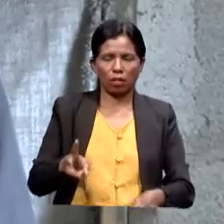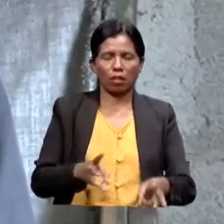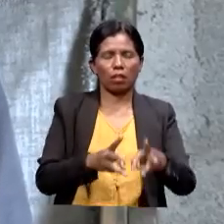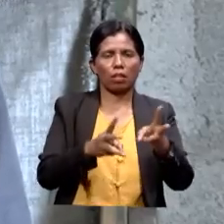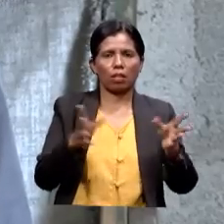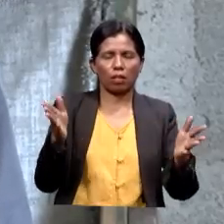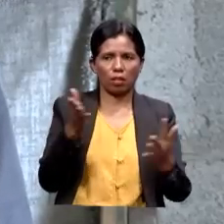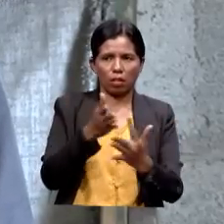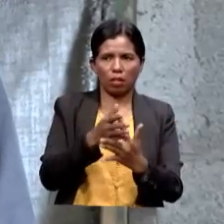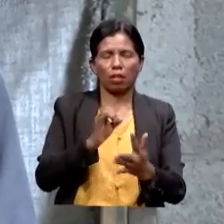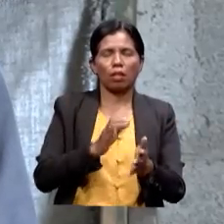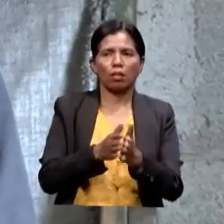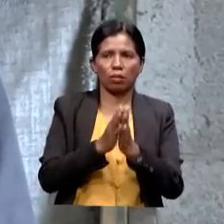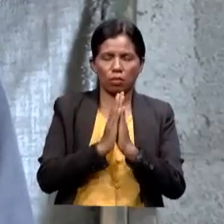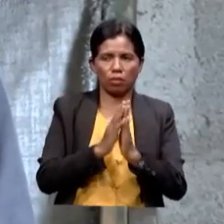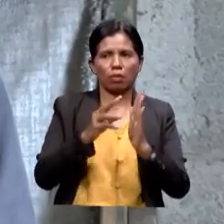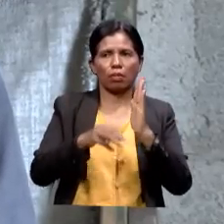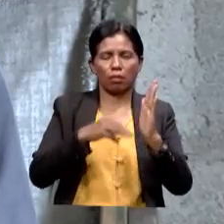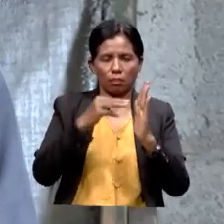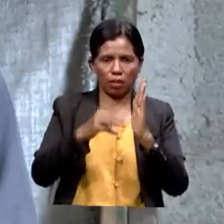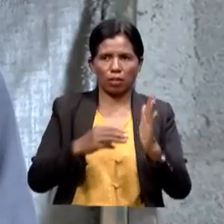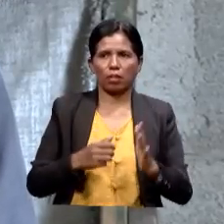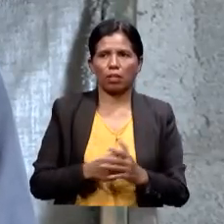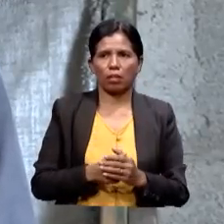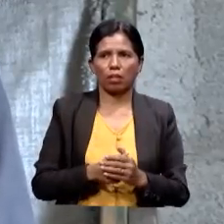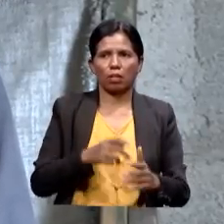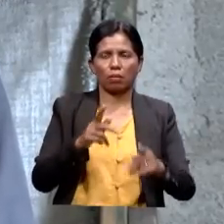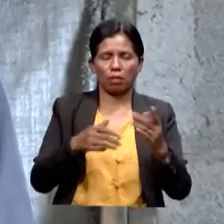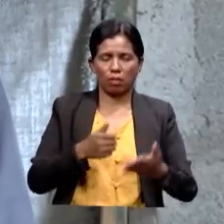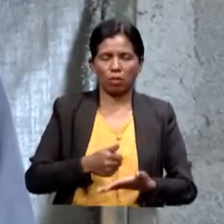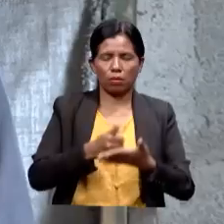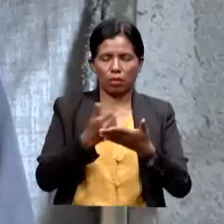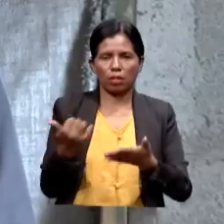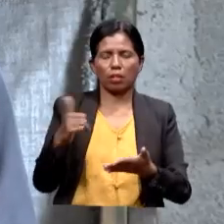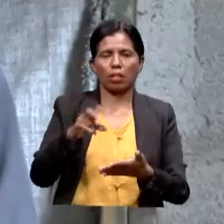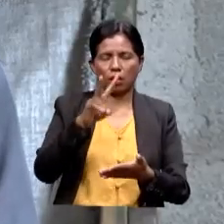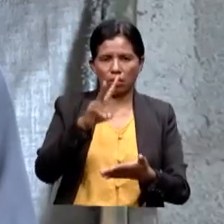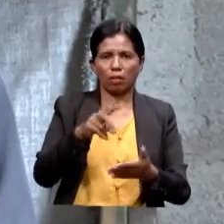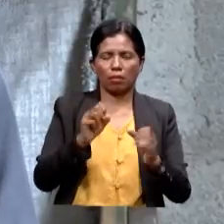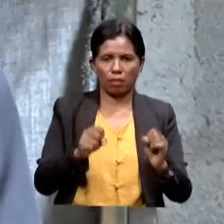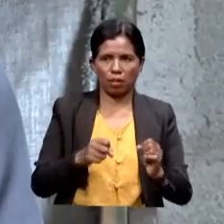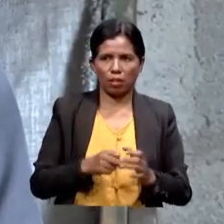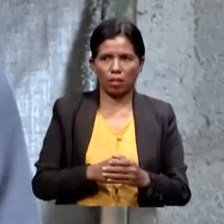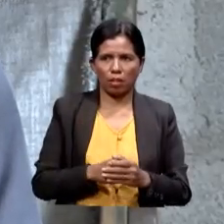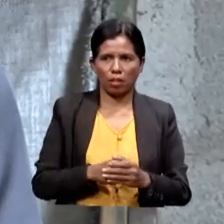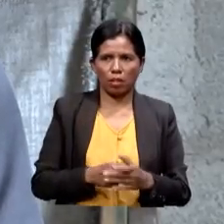hau suba media no embalum bele tulu senan ruaka lai. Iha